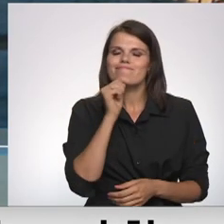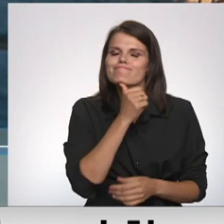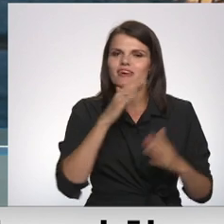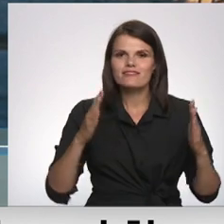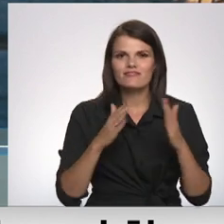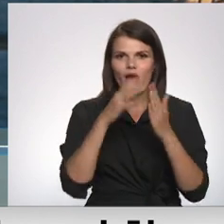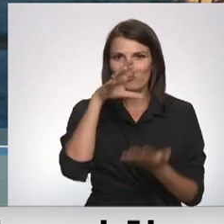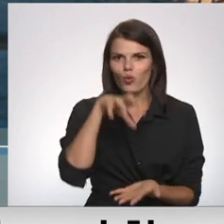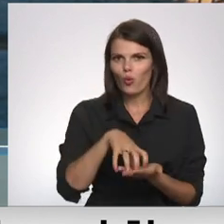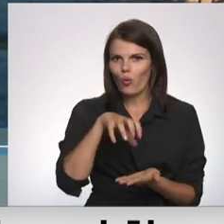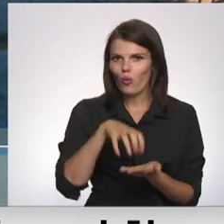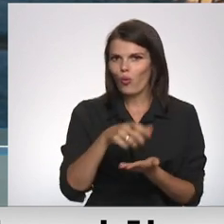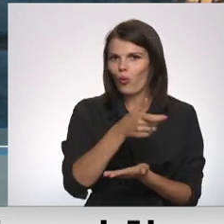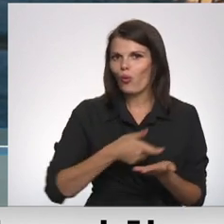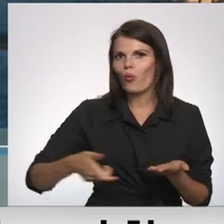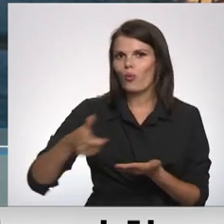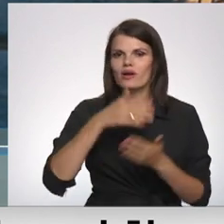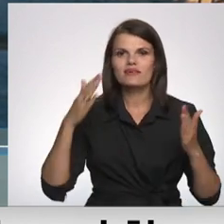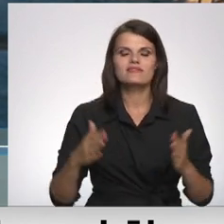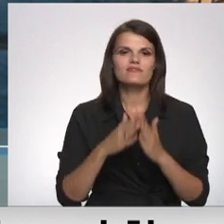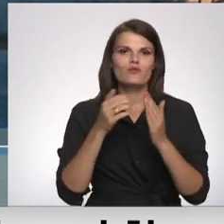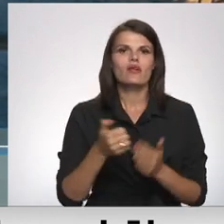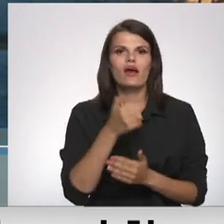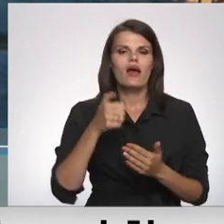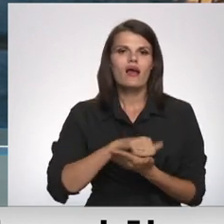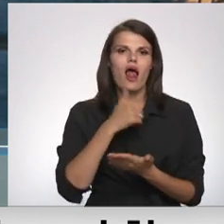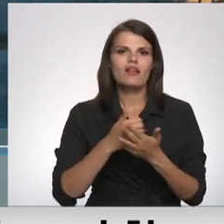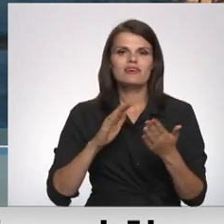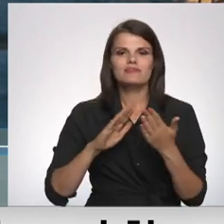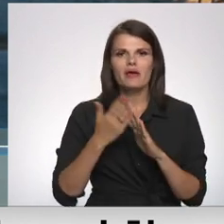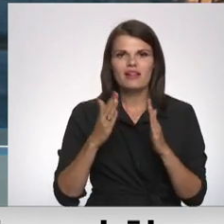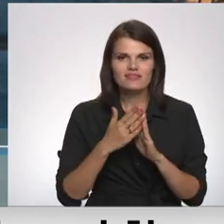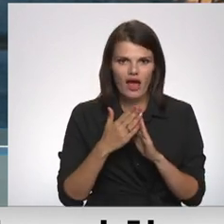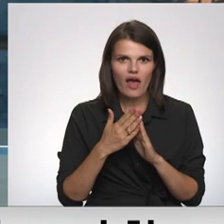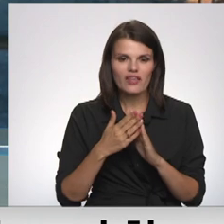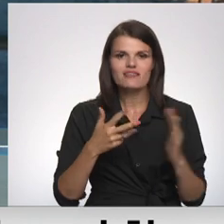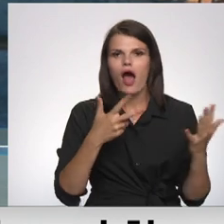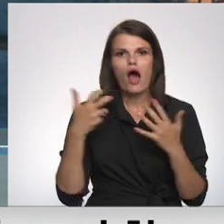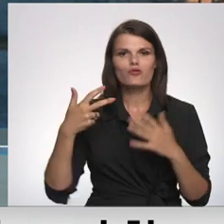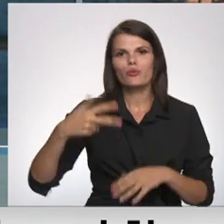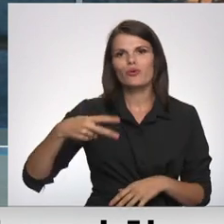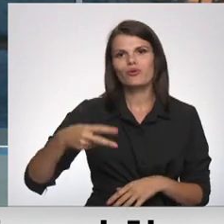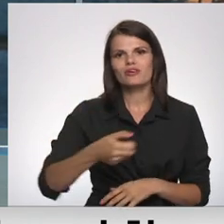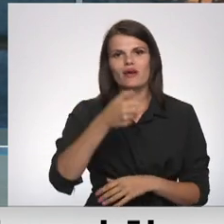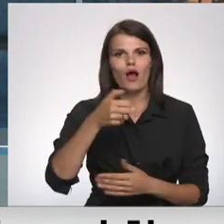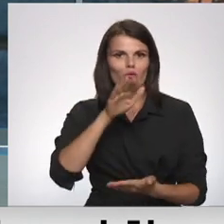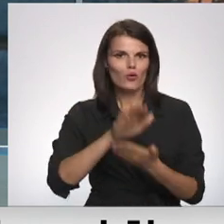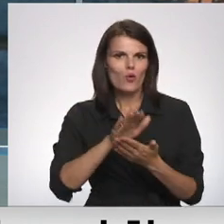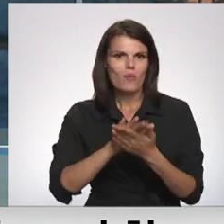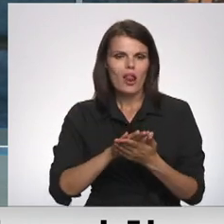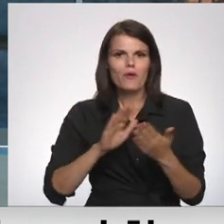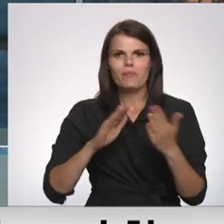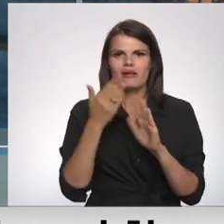svētku kūka. Svinot galvaspilsētas 821. Dzimšanas dienu, šogad pilsētnieki varēja baudīt plašu svētku un izklēdes programmu